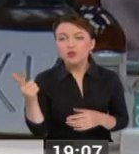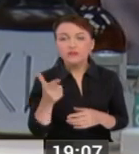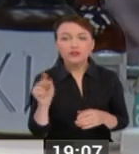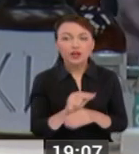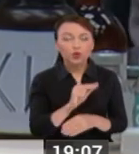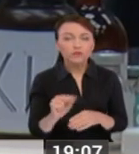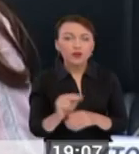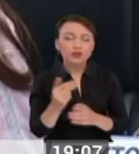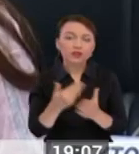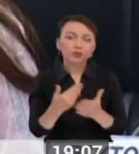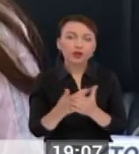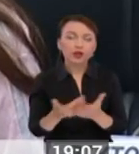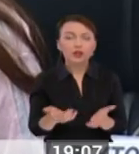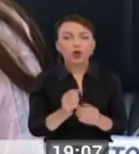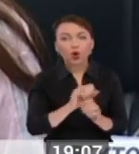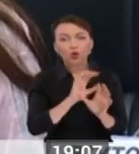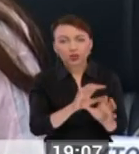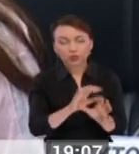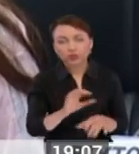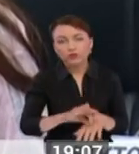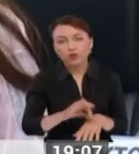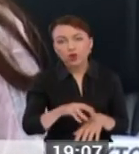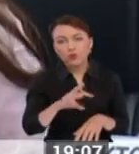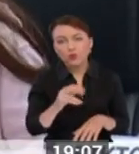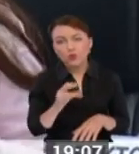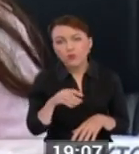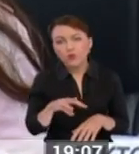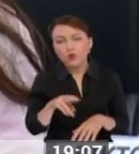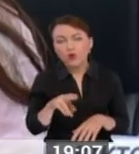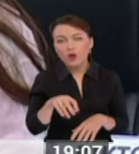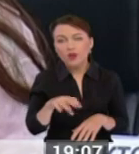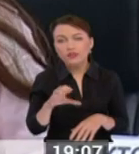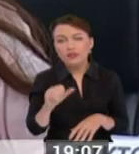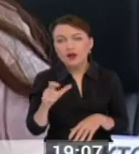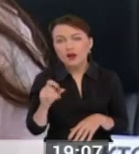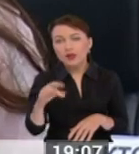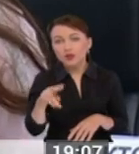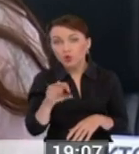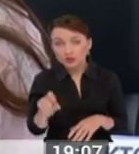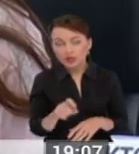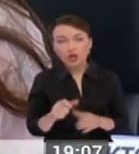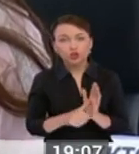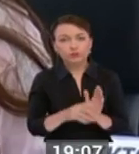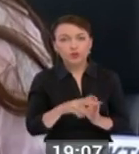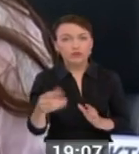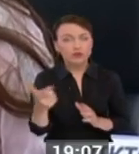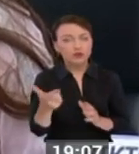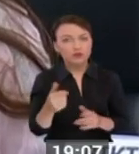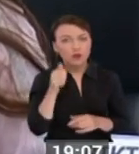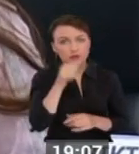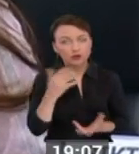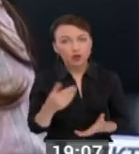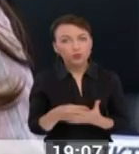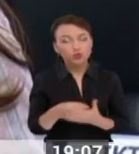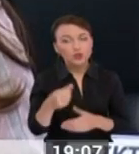лікування. Наприклад, на отримання хворого на мукополісахаридоз необхідно понад 6 мільйонів гривень на рік. Бюджет наступного